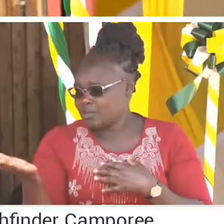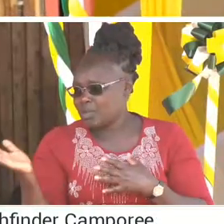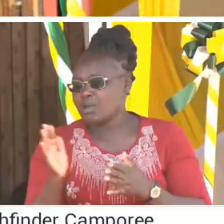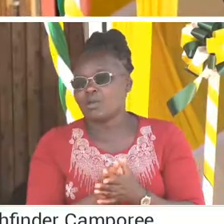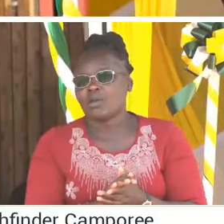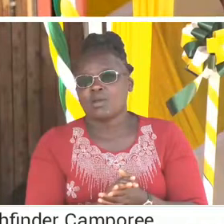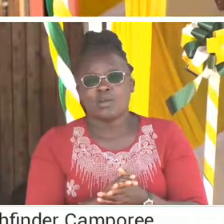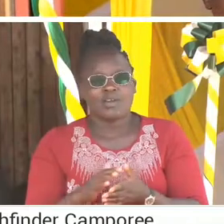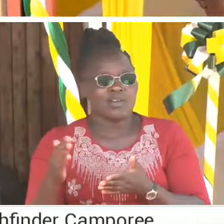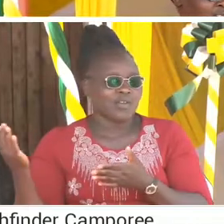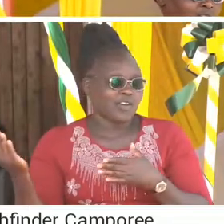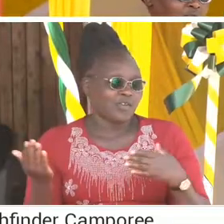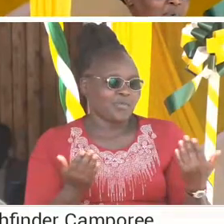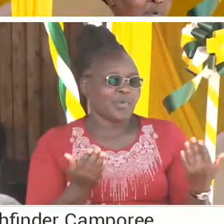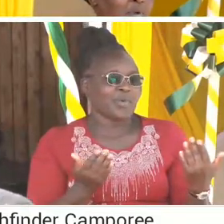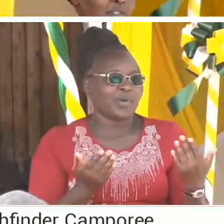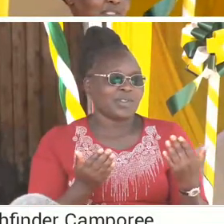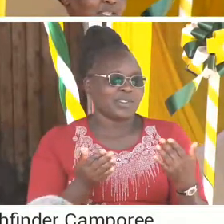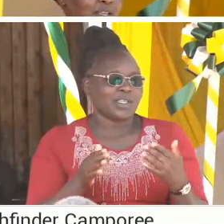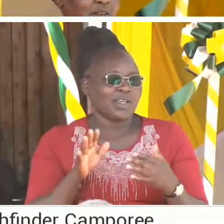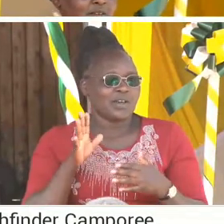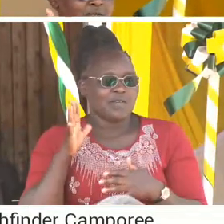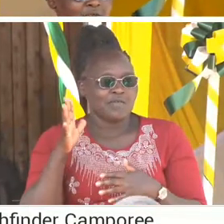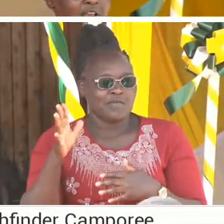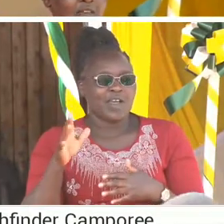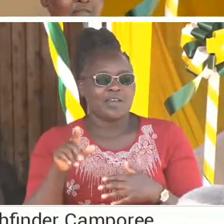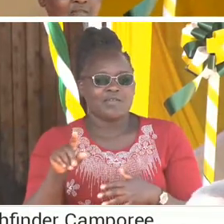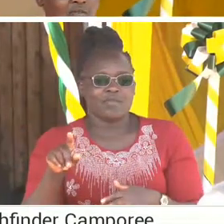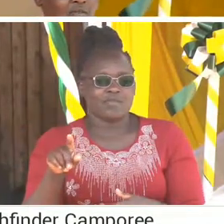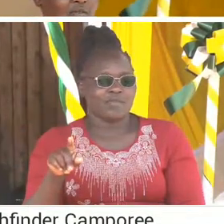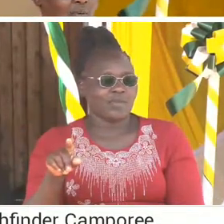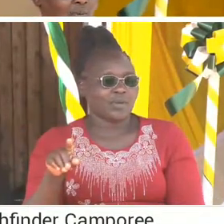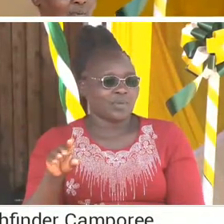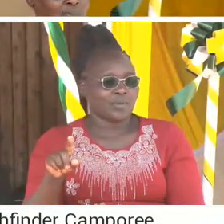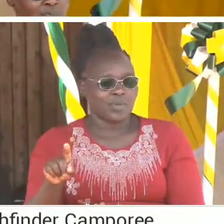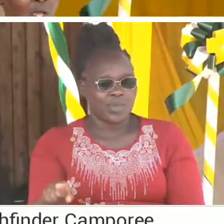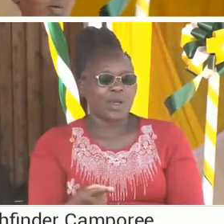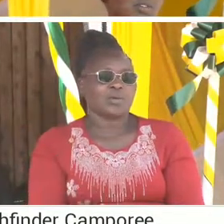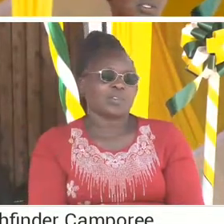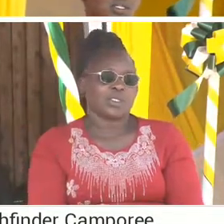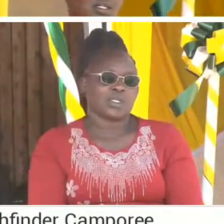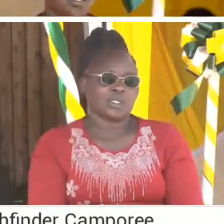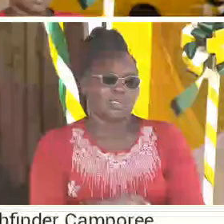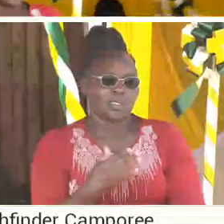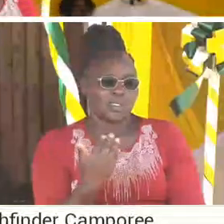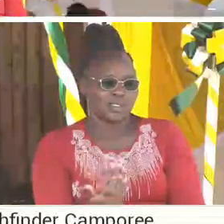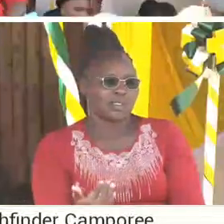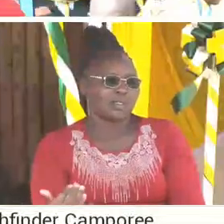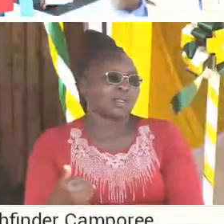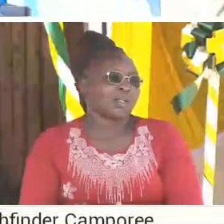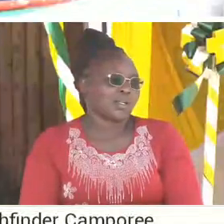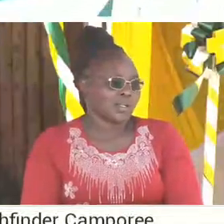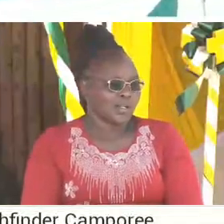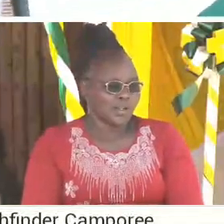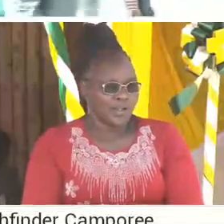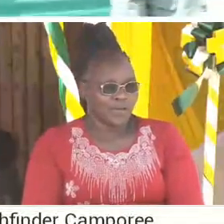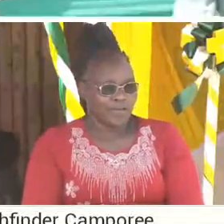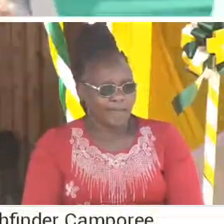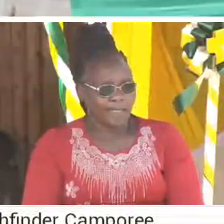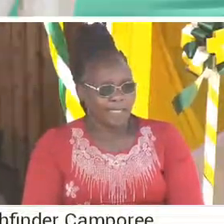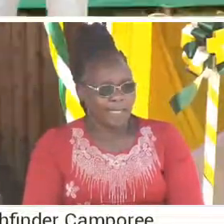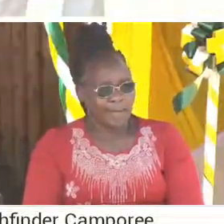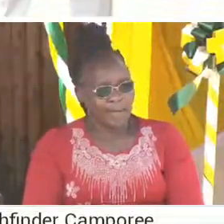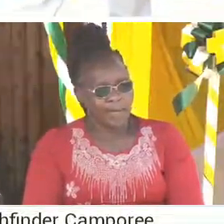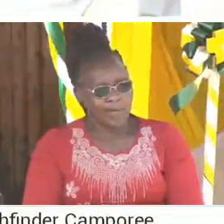1500. Songeni hapo juu kidogo ili songa juu, songa juu. Wachungaji muende juu, station directors